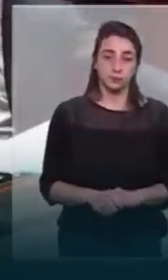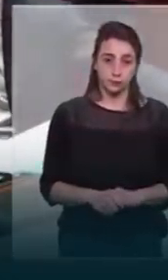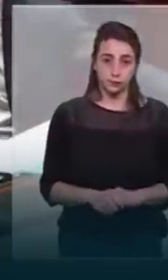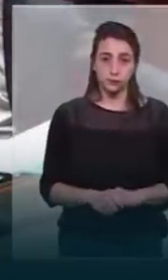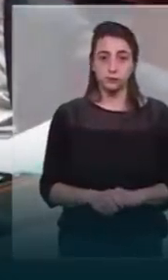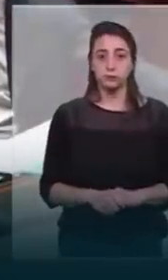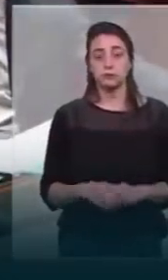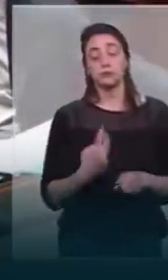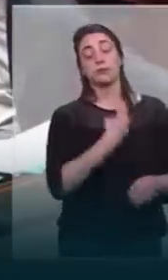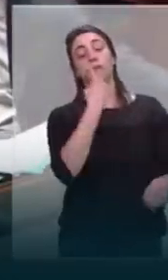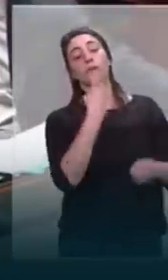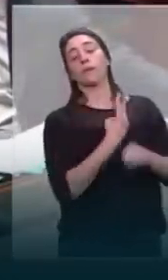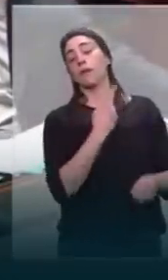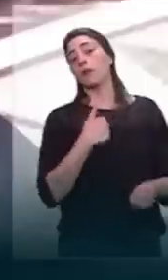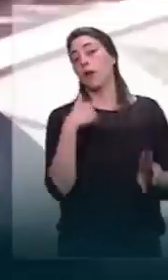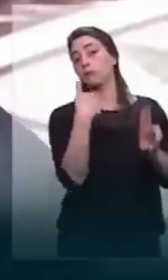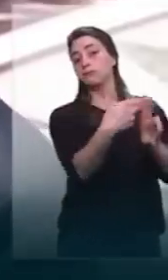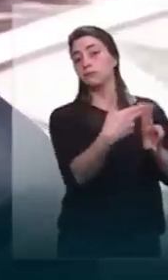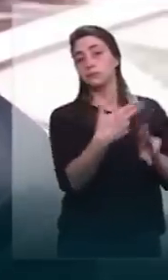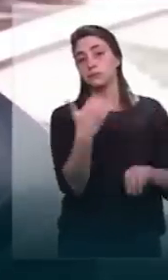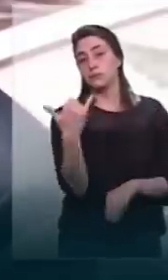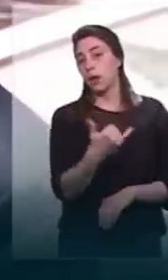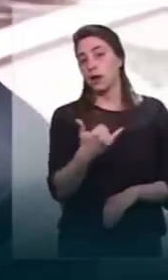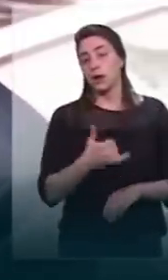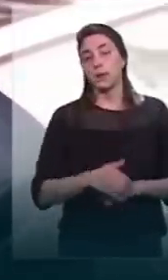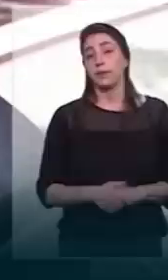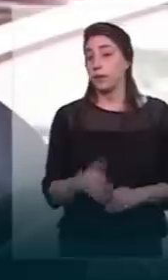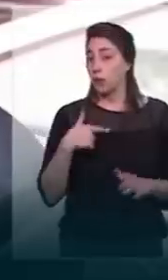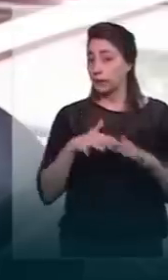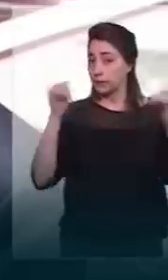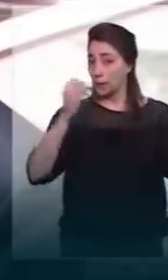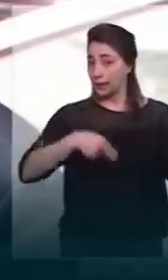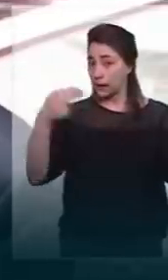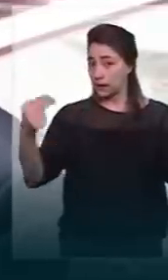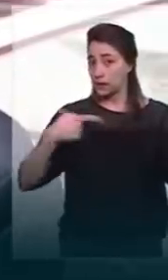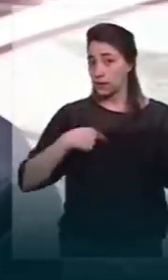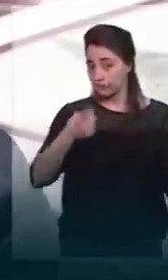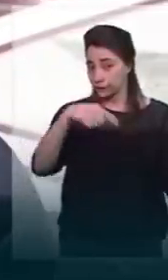Les injures, je ne vais pas y répondre, mais je veux rappeler ici, devant l'Assemblée nationale qui s'en souvient,